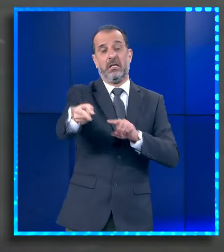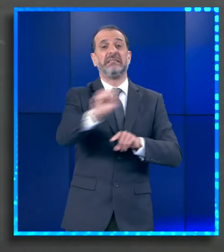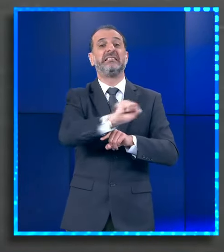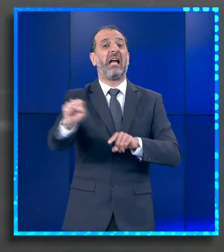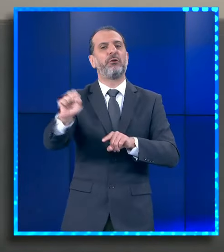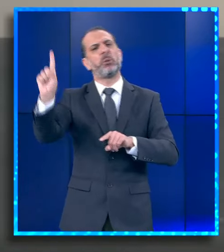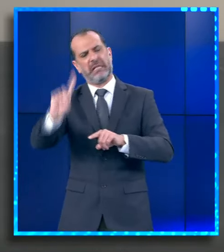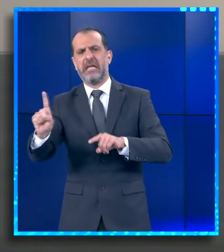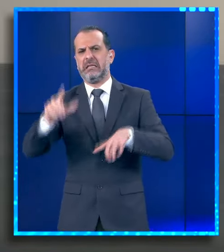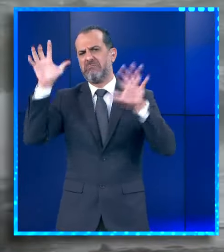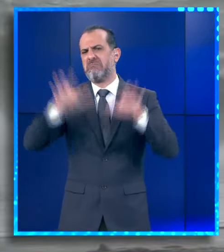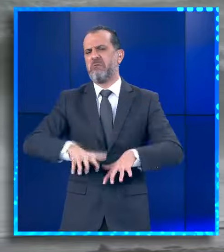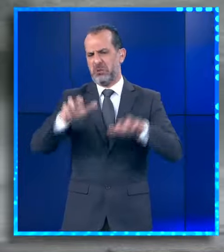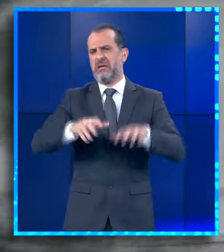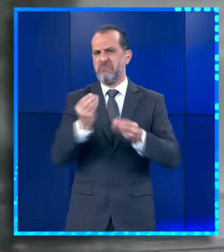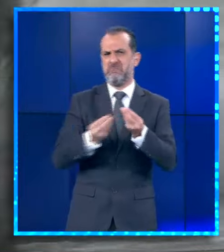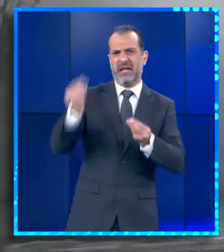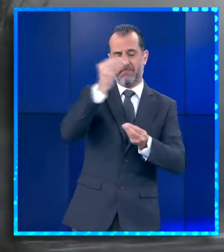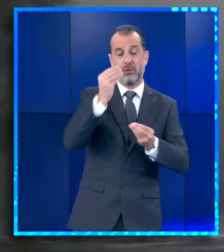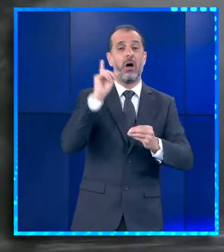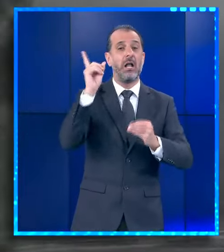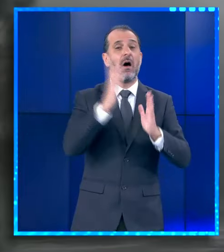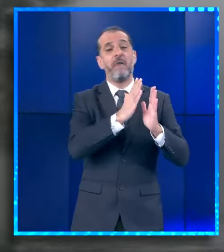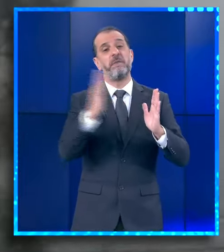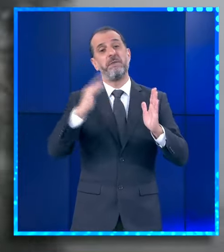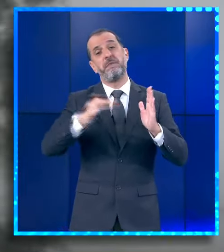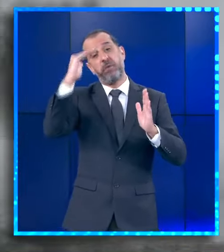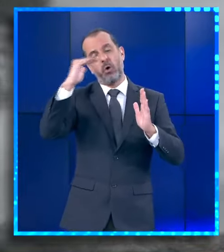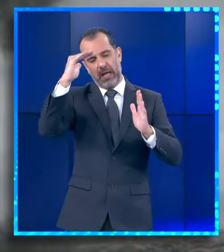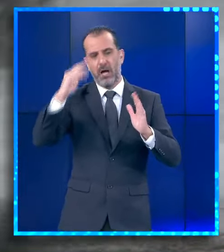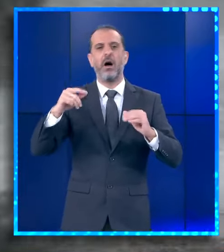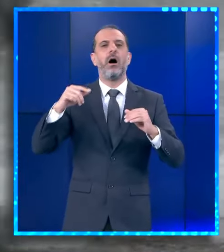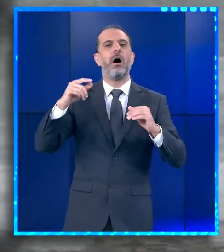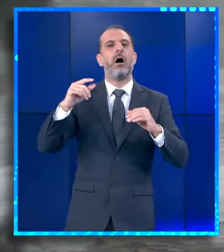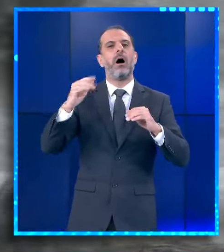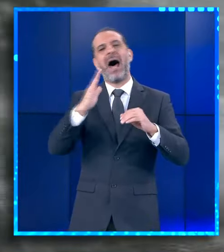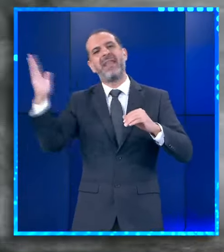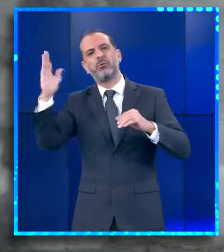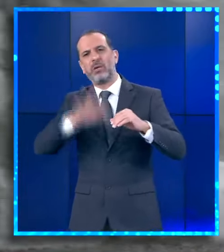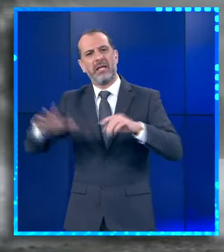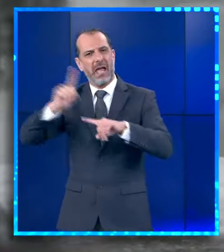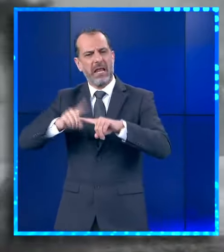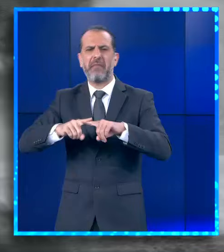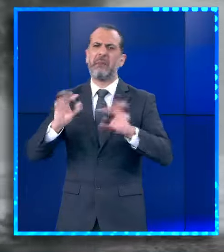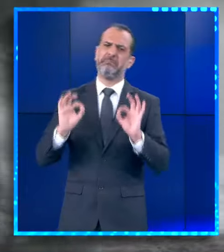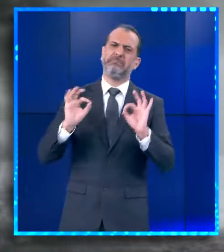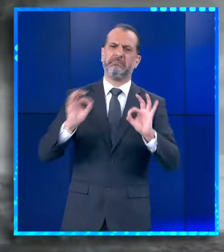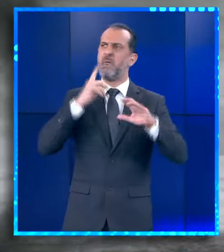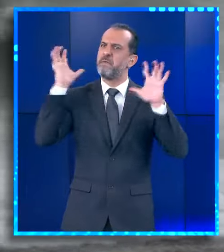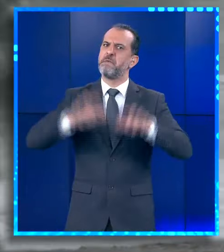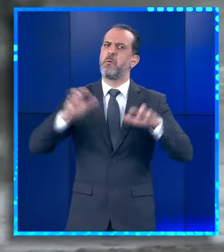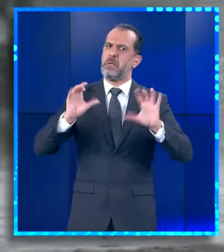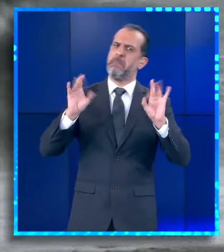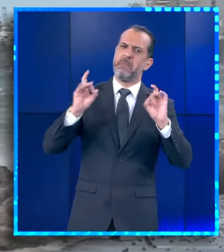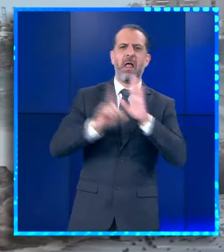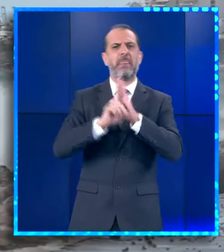την Κυριακή. Αντίθετα στα βορειοδυτικά τμήματα. Αντίθετα σε όλη την Ανατολική Ελλάδα δεν προβλέπονται βροχές. Θα